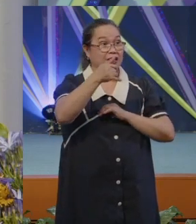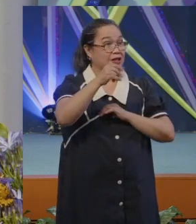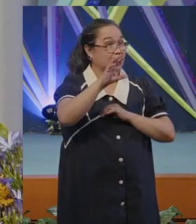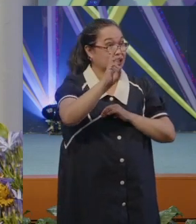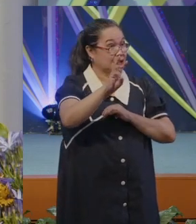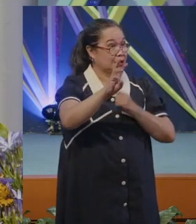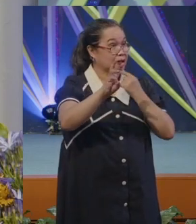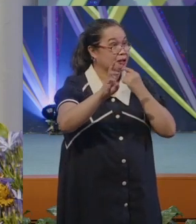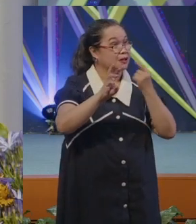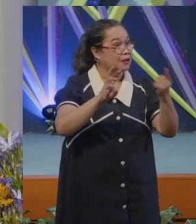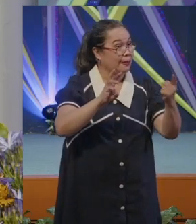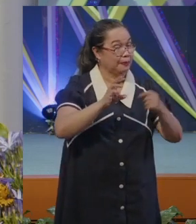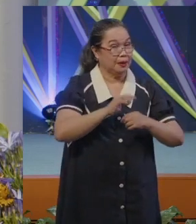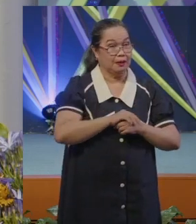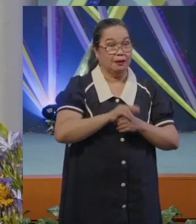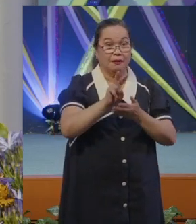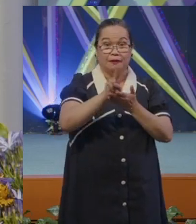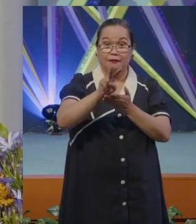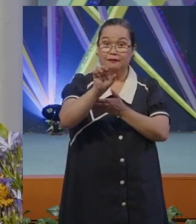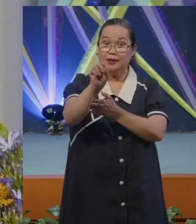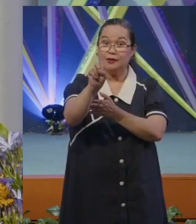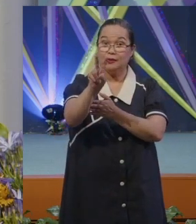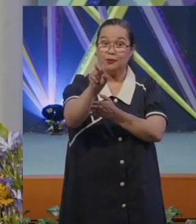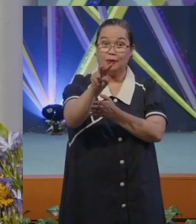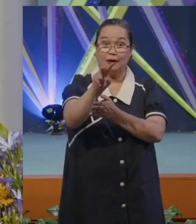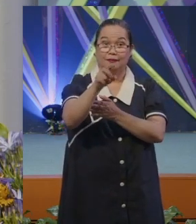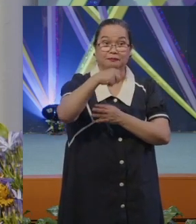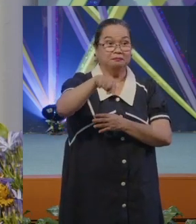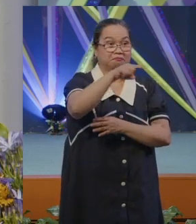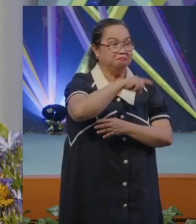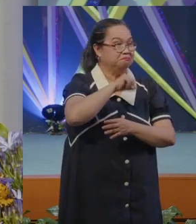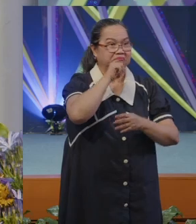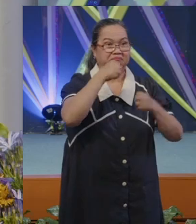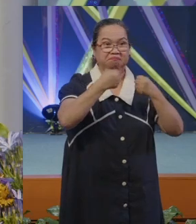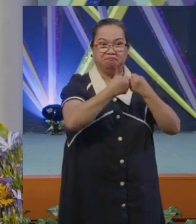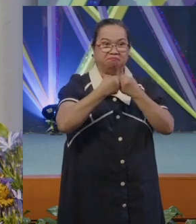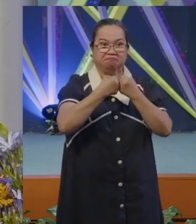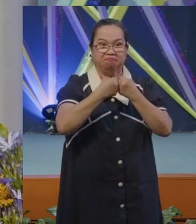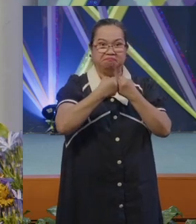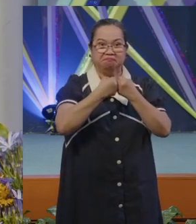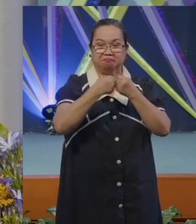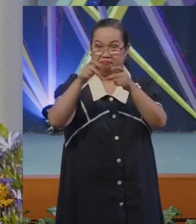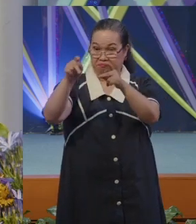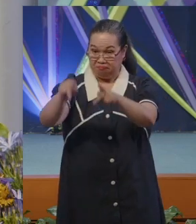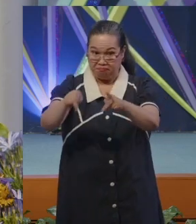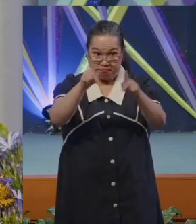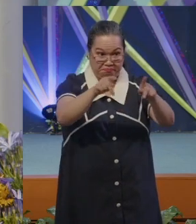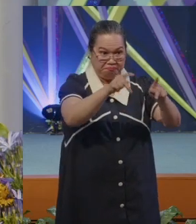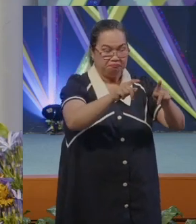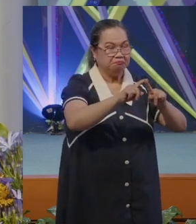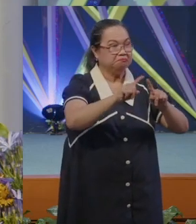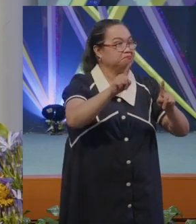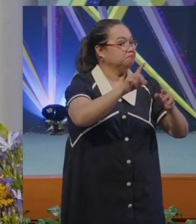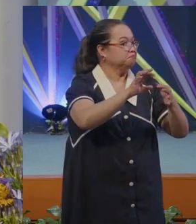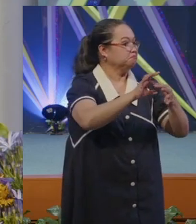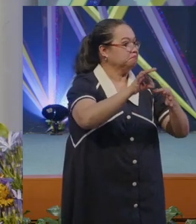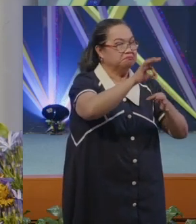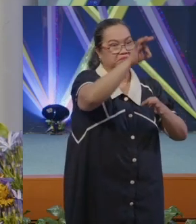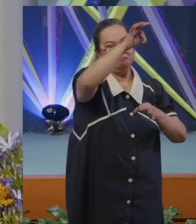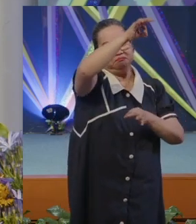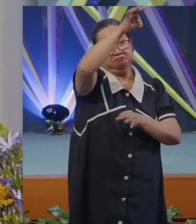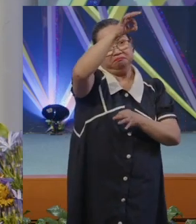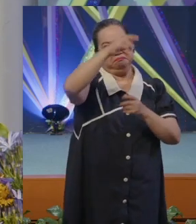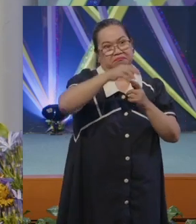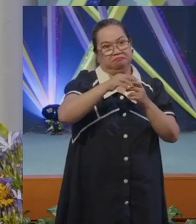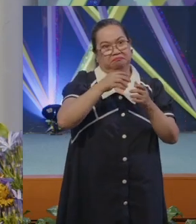sabi niya sa verse 12, "For we do not wrestle against flesh and blood, but against the rulers,